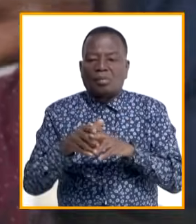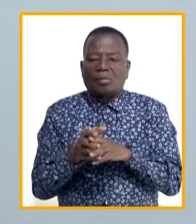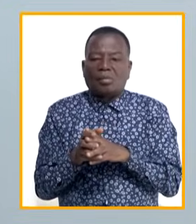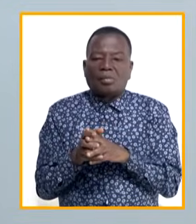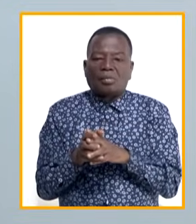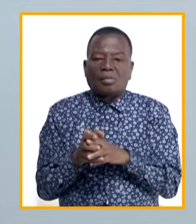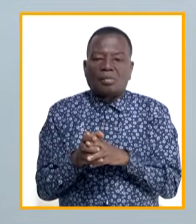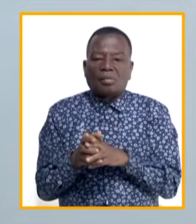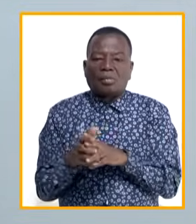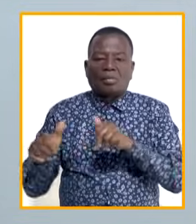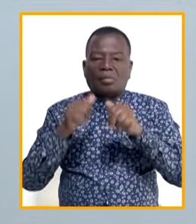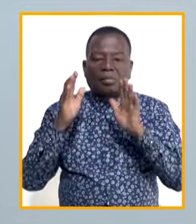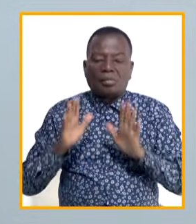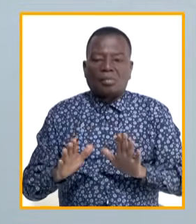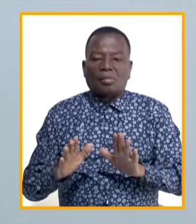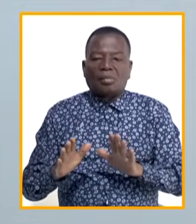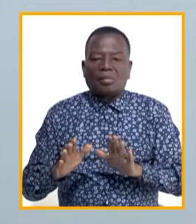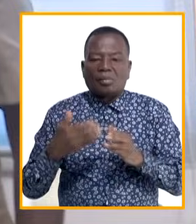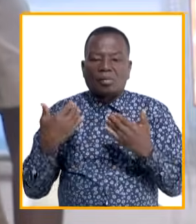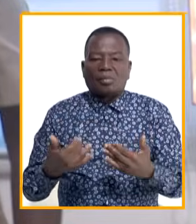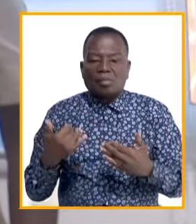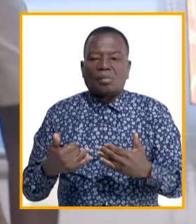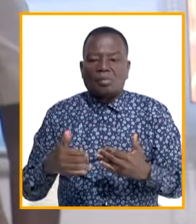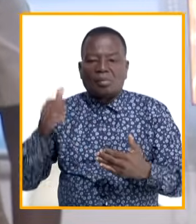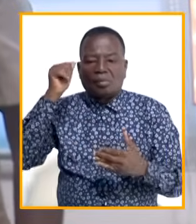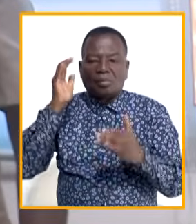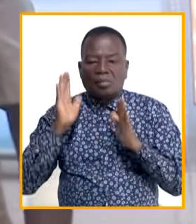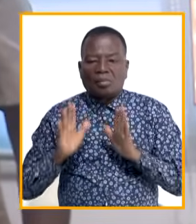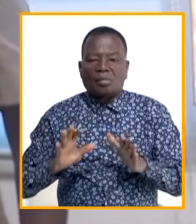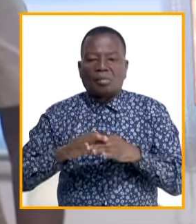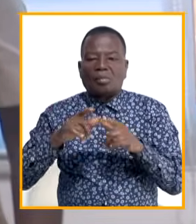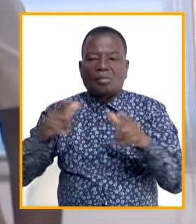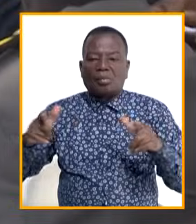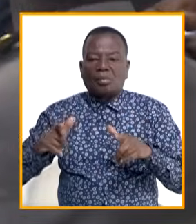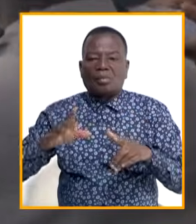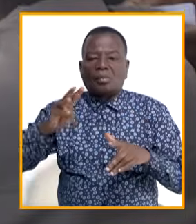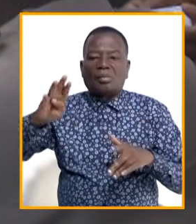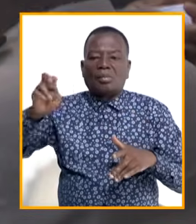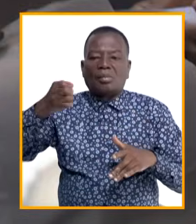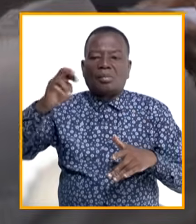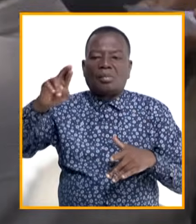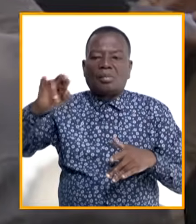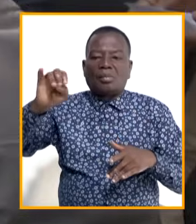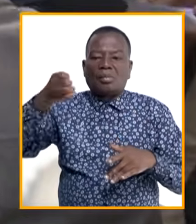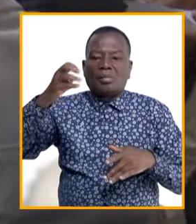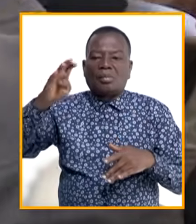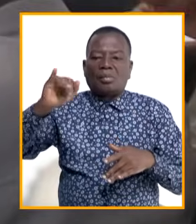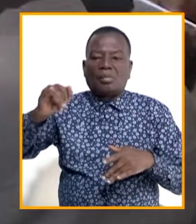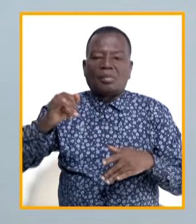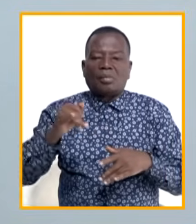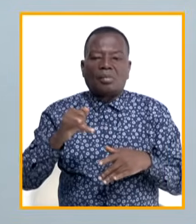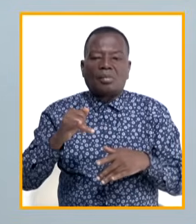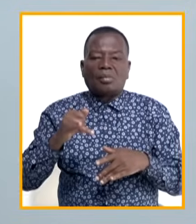disposition. L'artiste José Delatour, désormais ambassadrice de Grand Bérébi, dit mesurer la tâche à lui